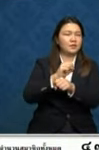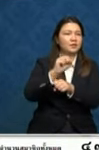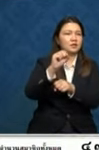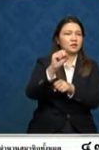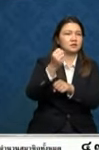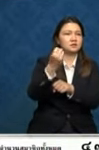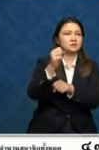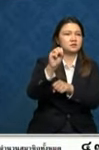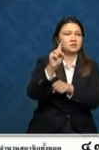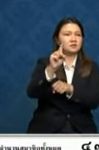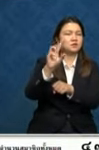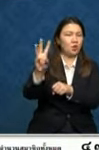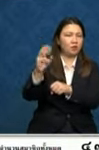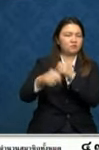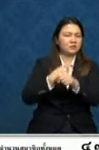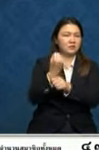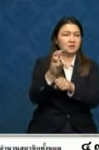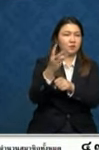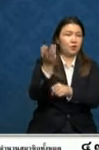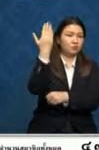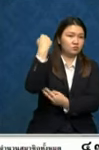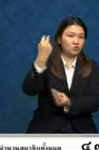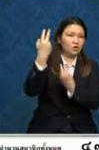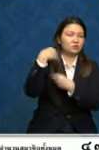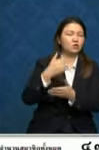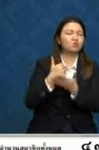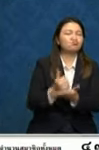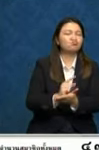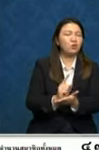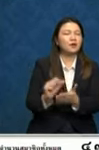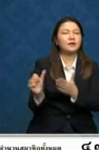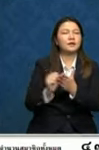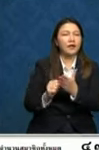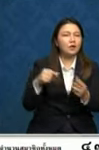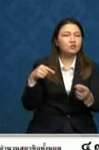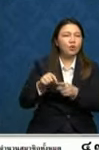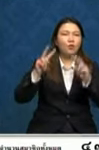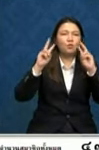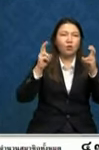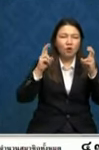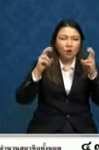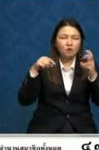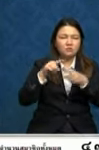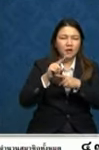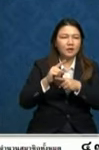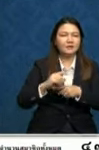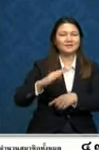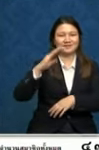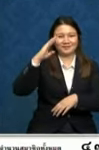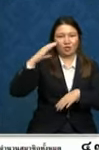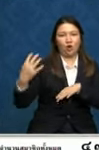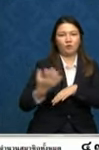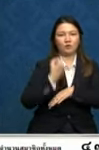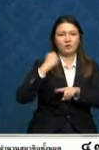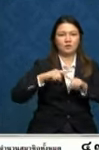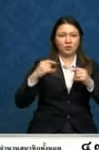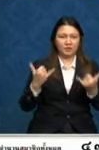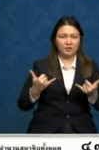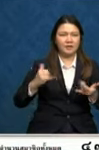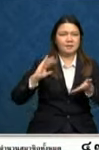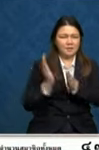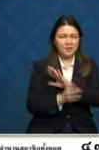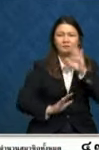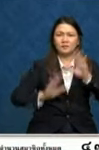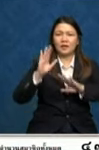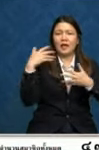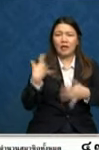าจัดตั้งเพื่อเป็นแนวทางในการแก้ไขปัญหาเรื่องคอมมิวนิสต์แต่วันนี้เราไม่มีแล้วครับเรามีแต่ผู้ร่วมพัฒนาชาติไทยเพราะฉ